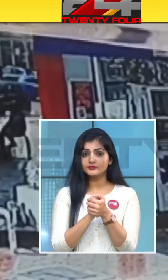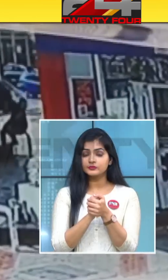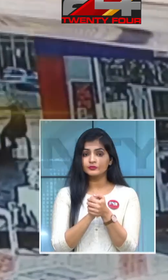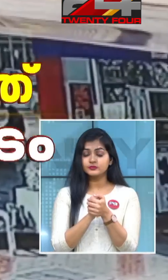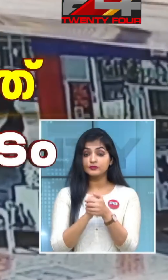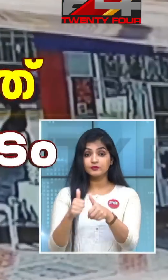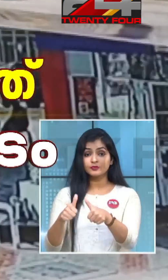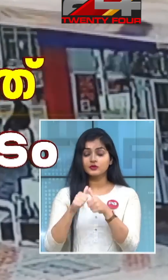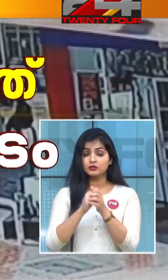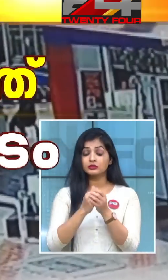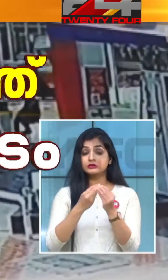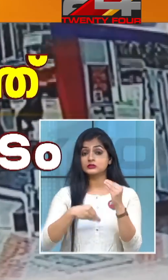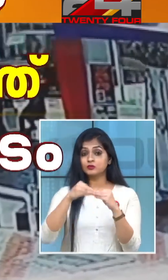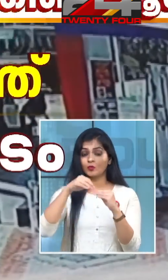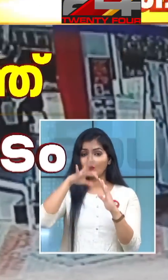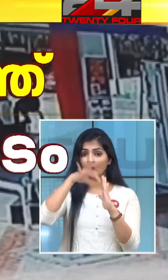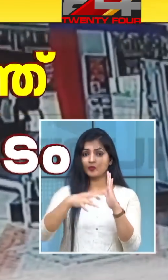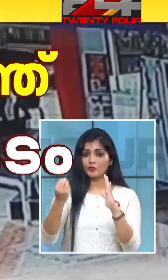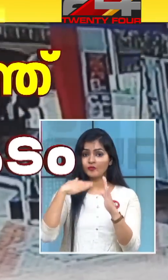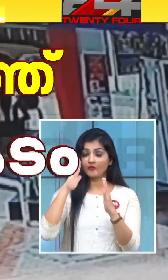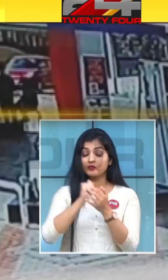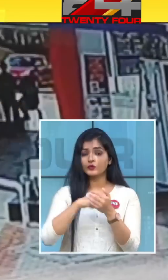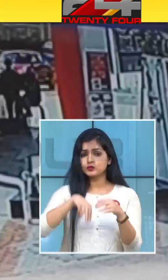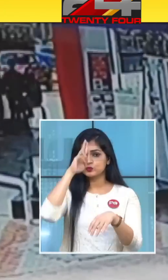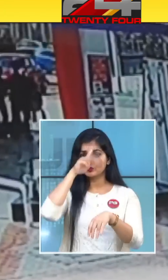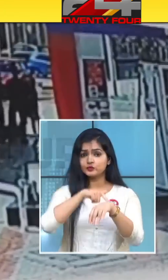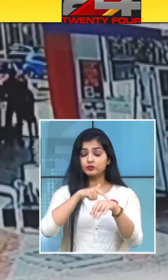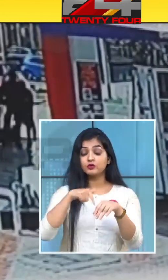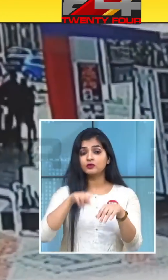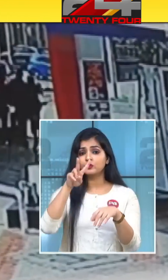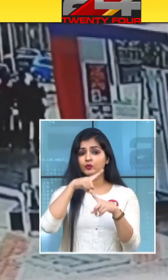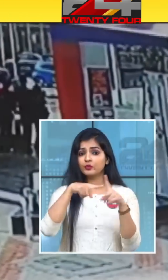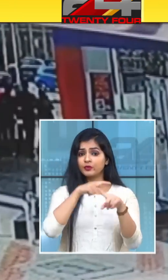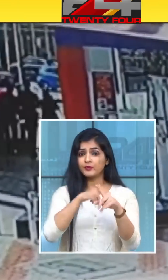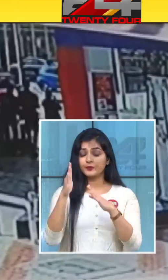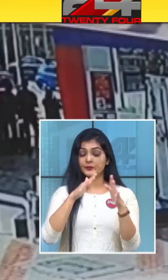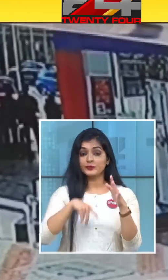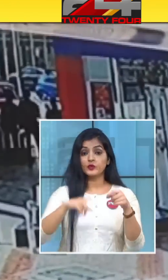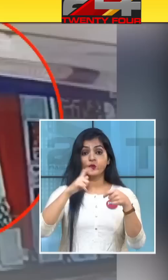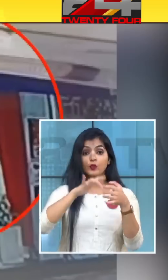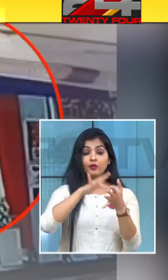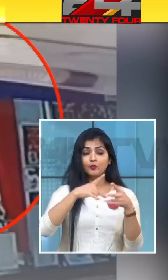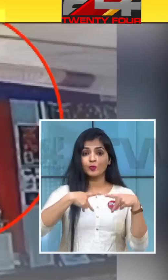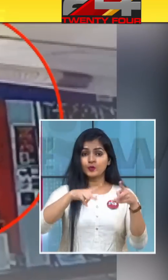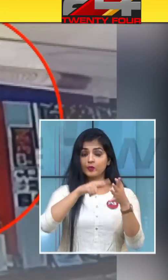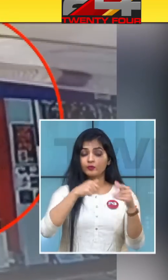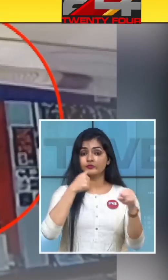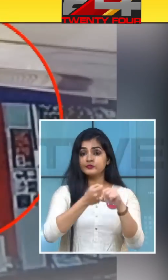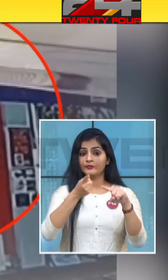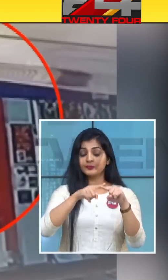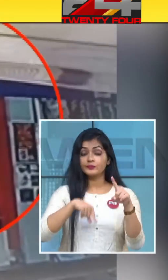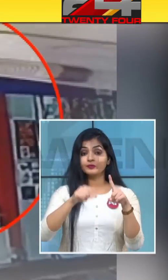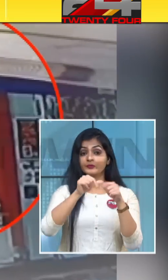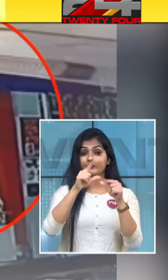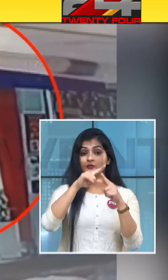സുഹേൽ, കുറച്ചുകൂടി വിവരങ്ങൾ പുറത്തേക്ക് വരുന്നുണ്ട്. ഇന്ന് ഉച്ചയ്ക്ക് 2:30 കൊല്ലം ചടയമംഗലം പാതയിൽ ഇത്തരം അപകടം ഉണ്ടാകുന്നത്. പത്തനാപുരത്ത്